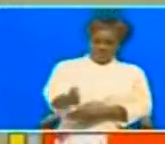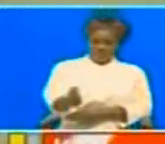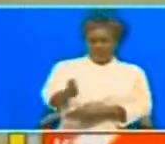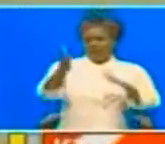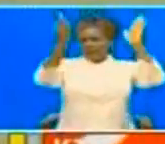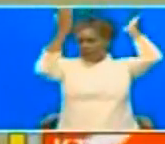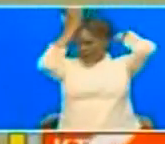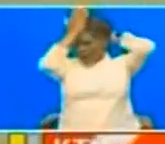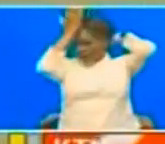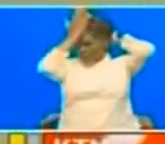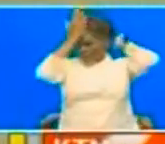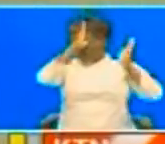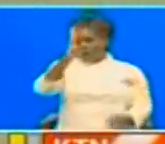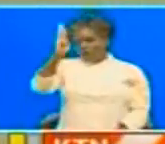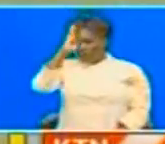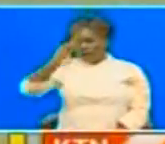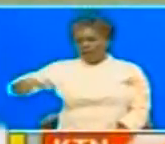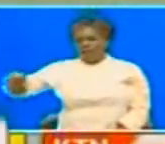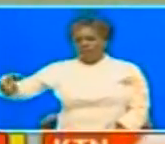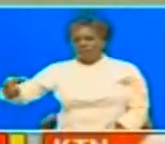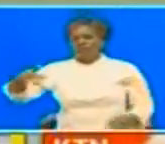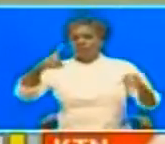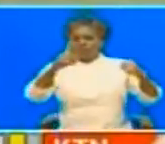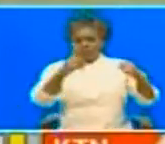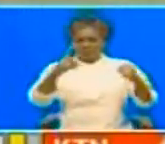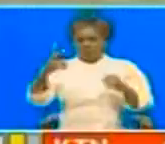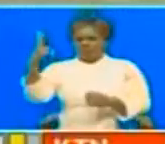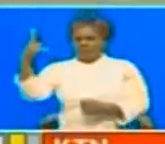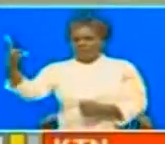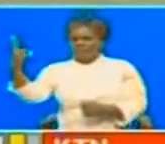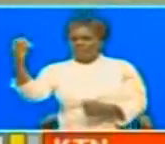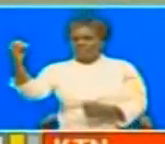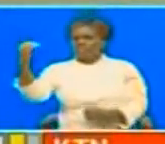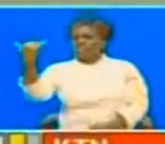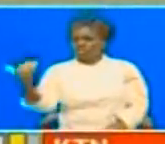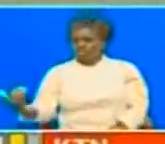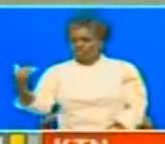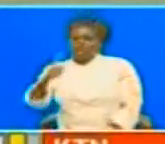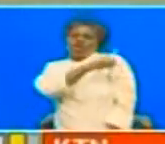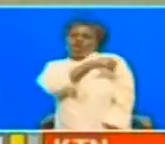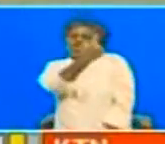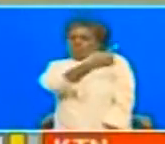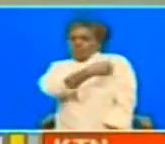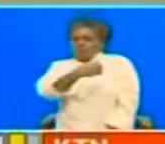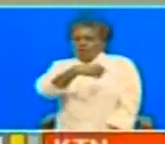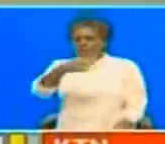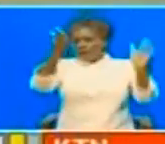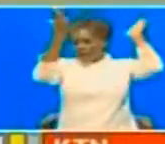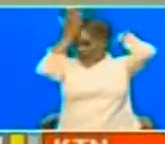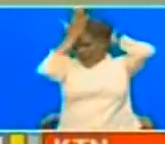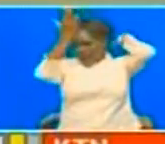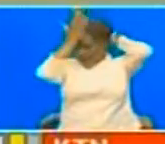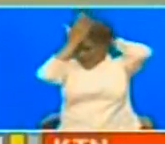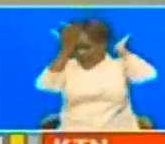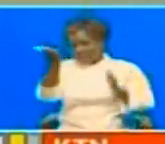hadi katika kaunti ya Bungoma ambapo takriban watoto 20 wamelazwa katika hospitali moja katika kaunti ya Kakamega